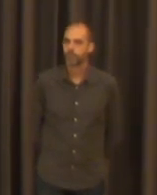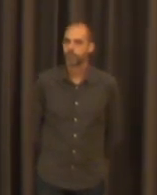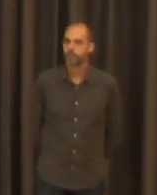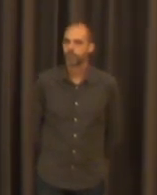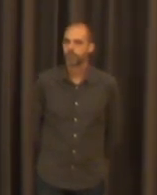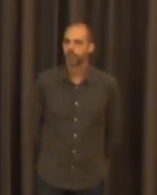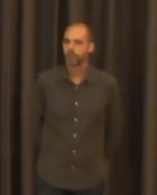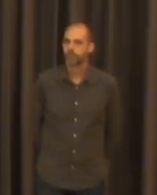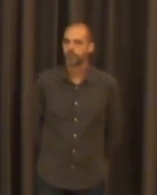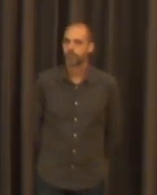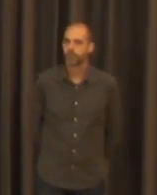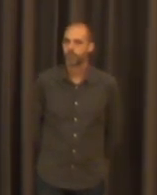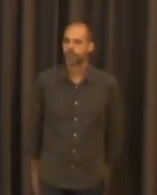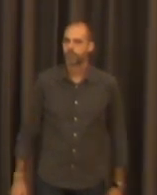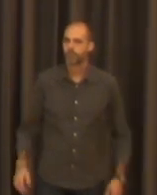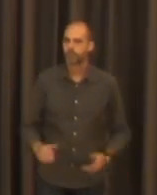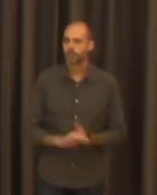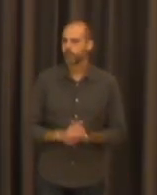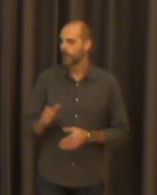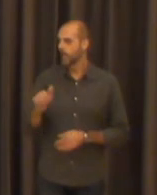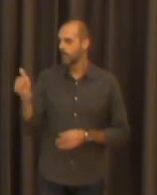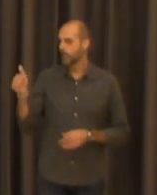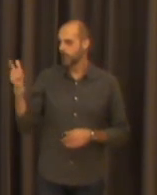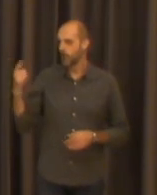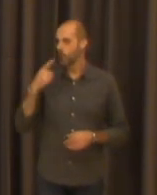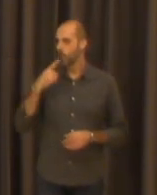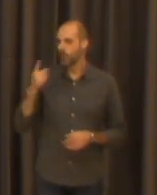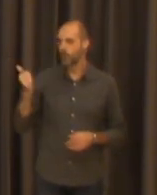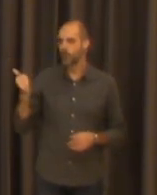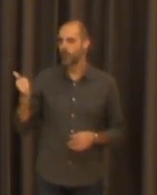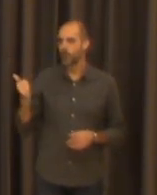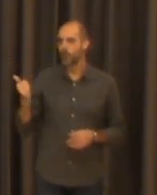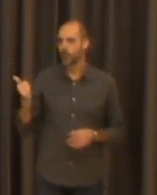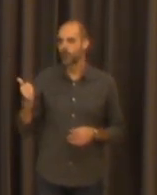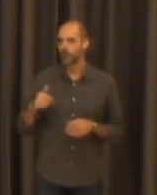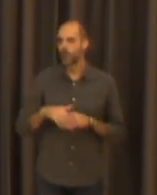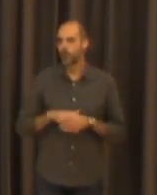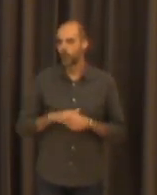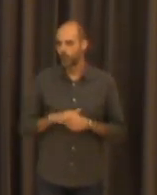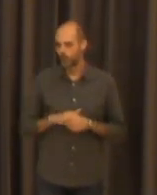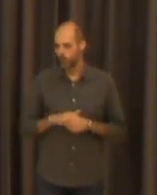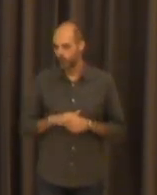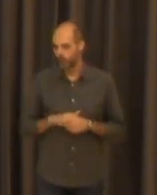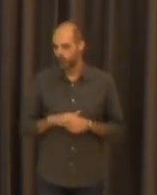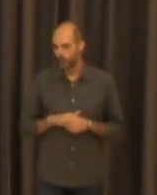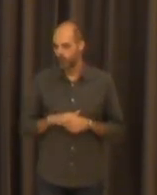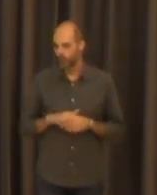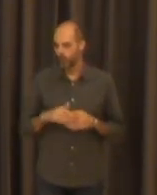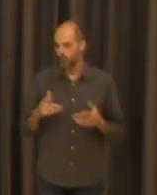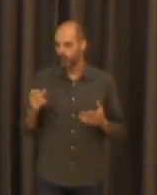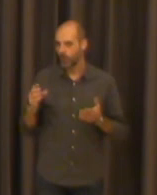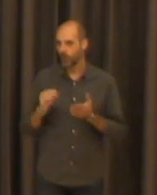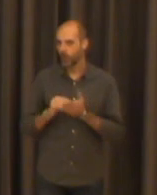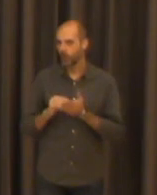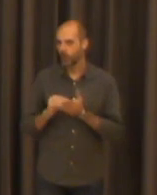Un segon. Primera cosa, és perdó per no donar l'atenció a vegades a la